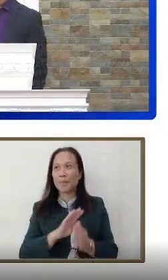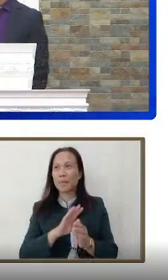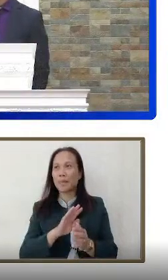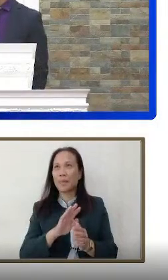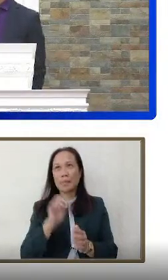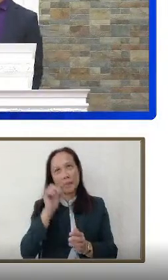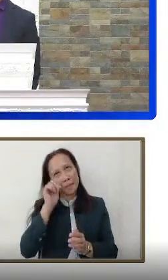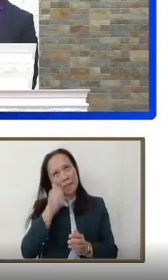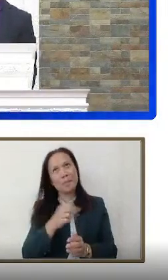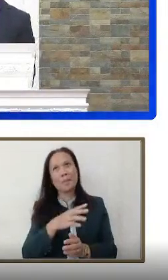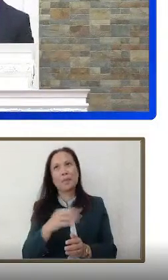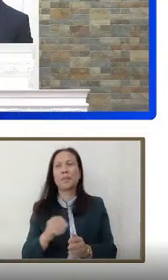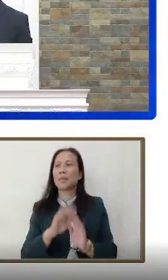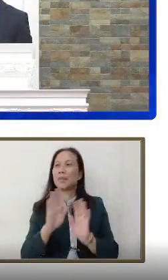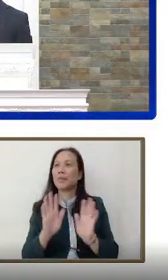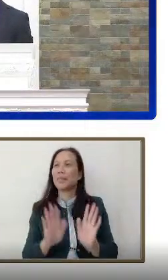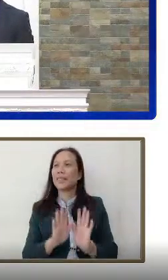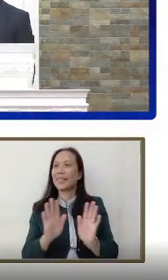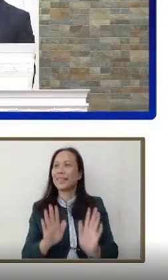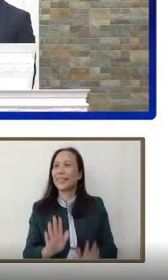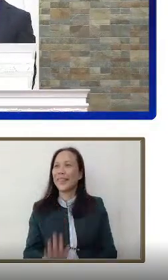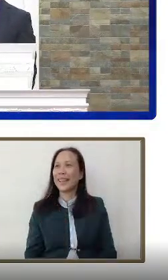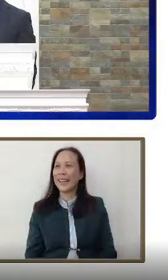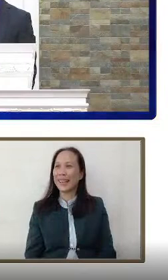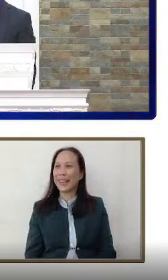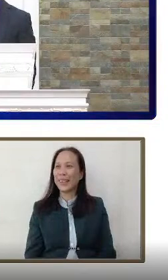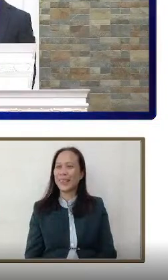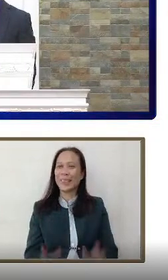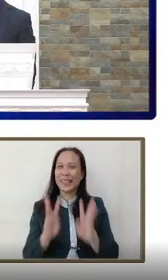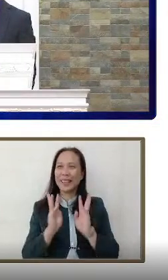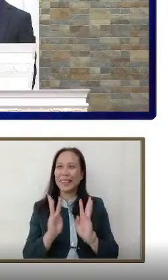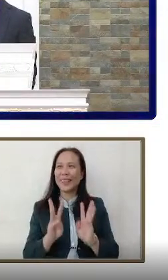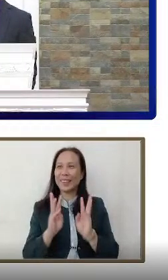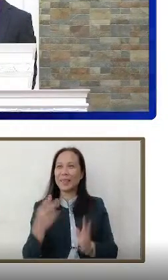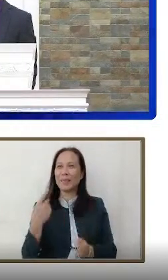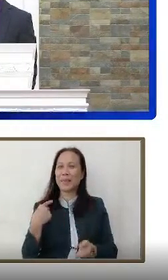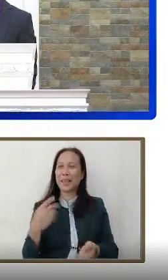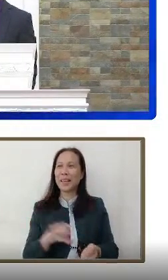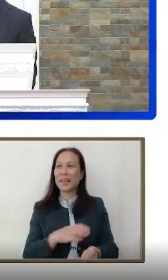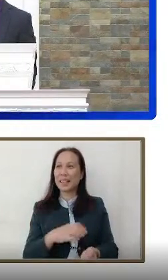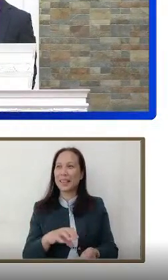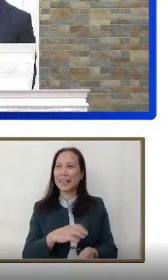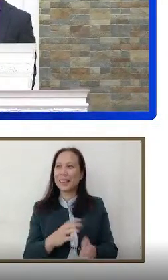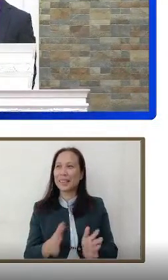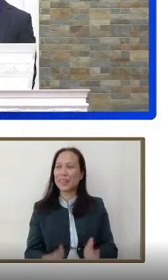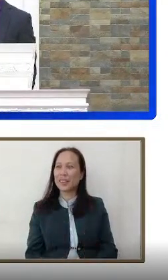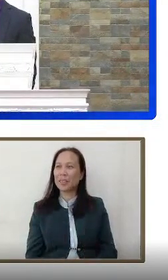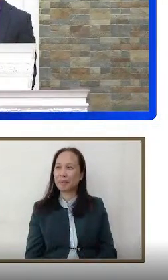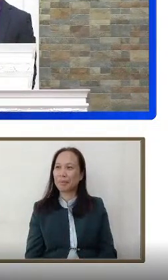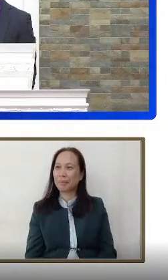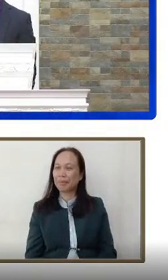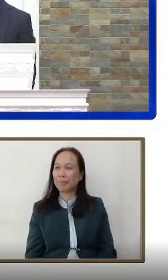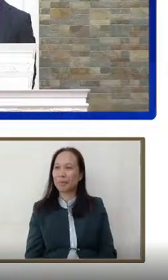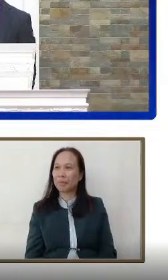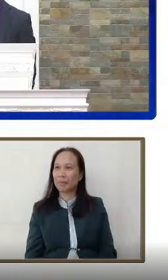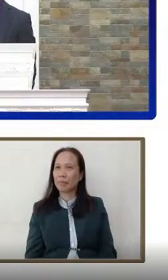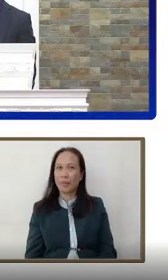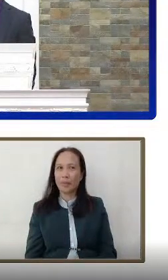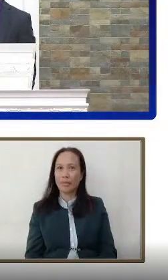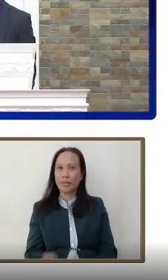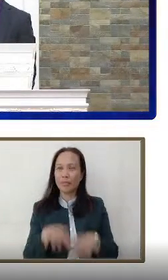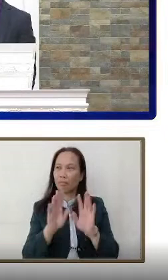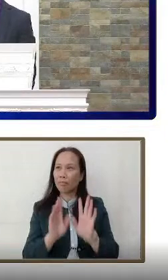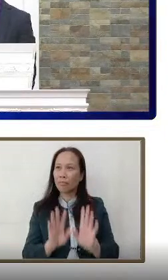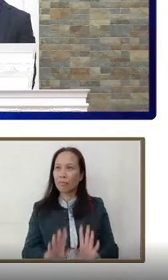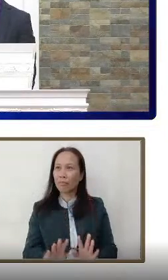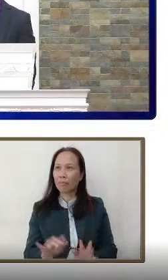service bukas. May choir ka na, ha? Wow. Amen. Yes, sir. Amen. Maulan din po dito, sir. Maulan din po